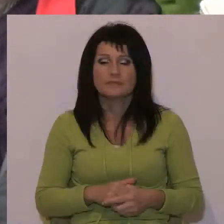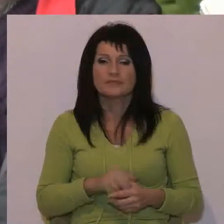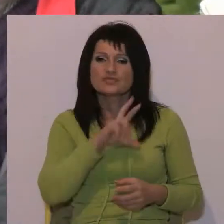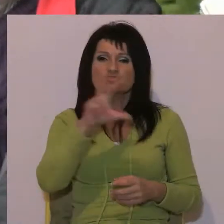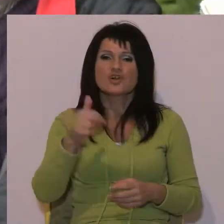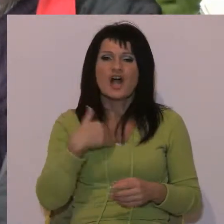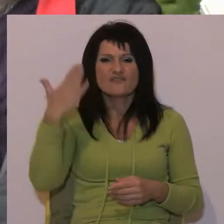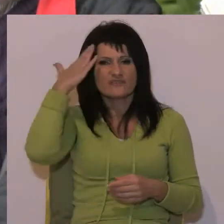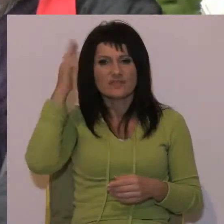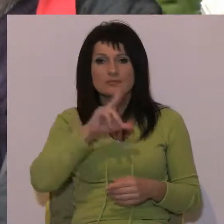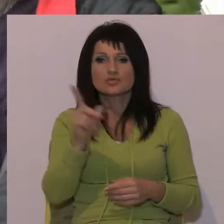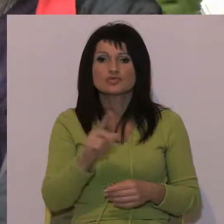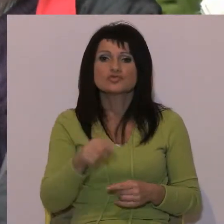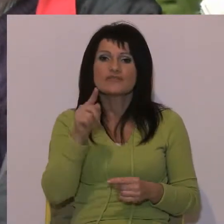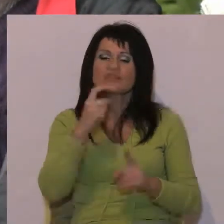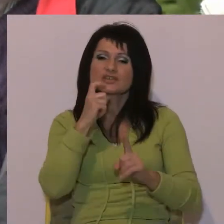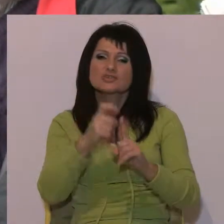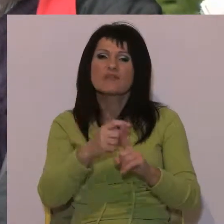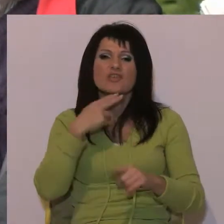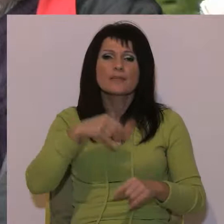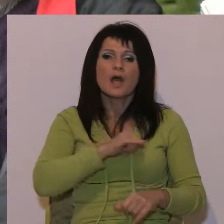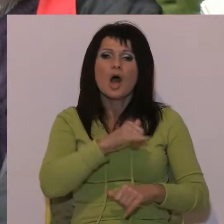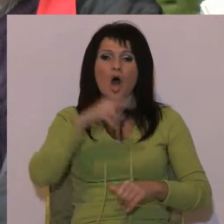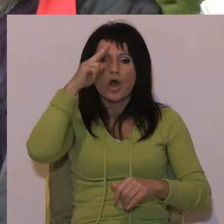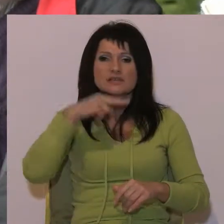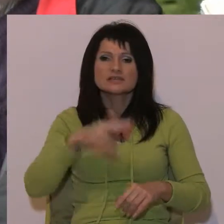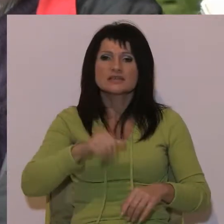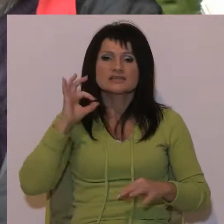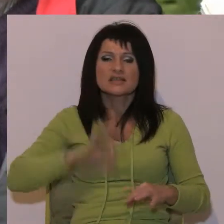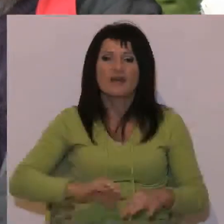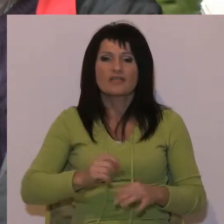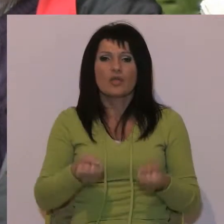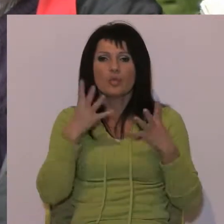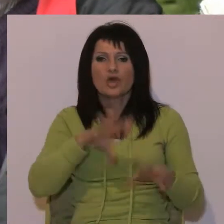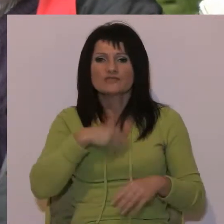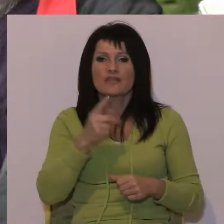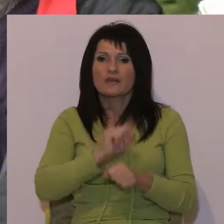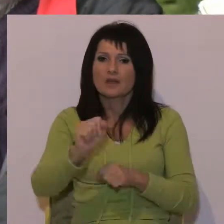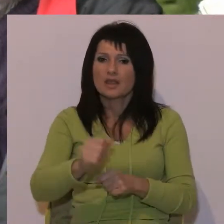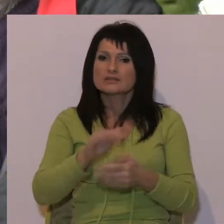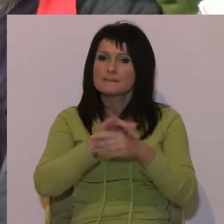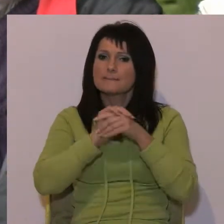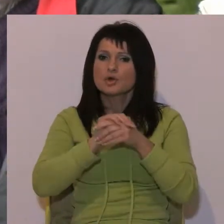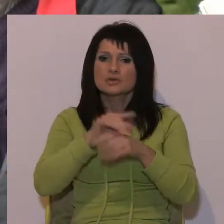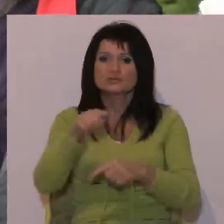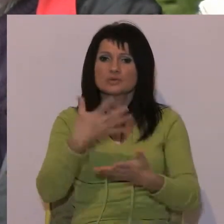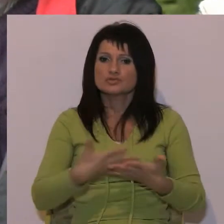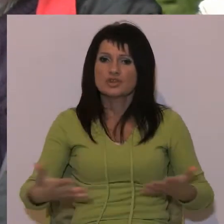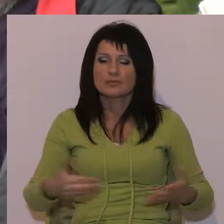Czy ja wiem, że te słowa w imię Ojca i Syna i Ducha Świętego są czasami pożegnaniem z tą